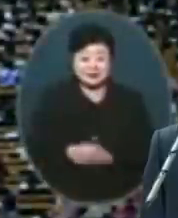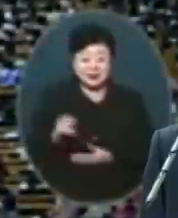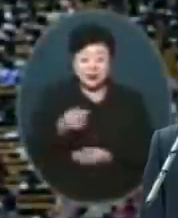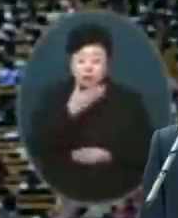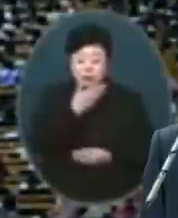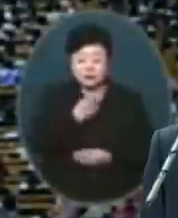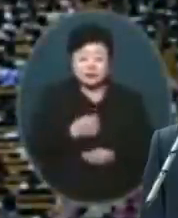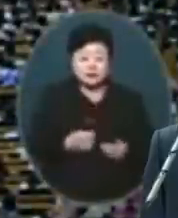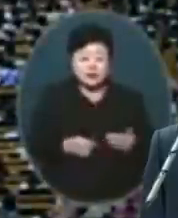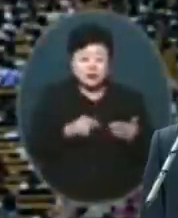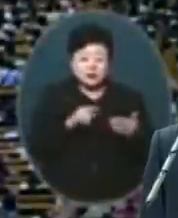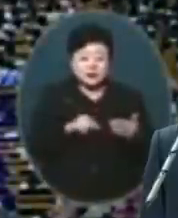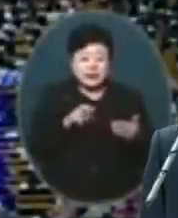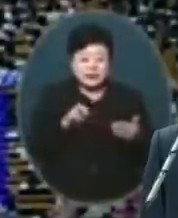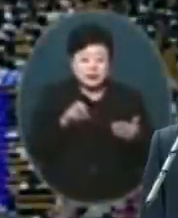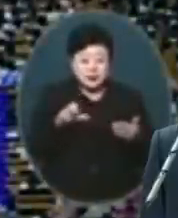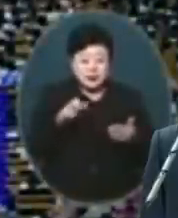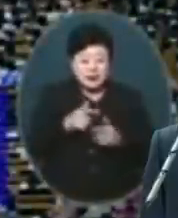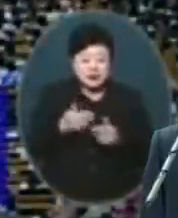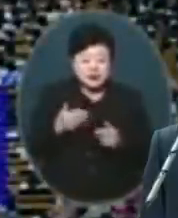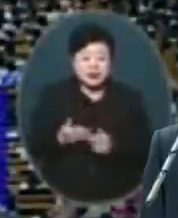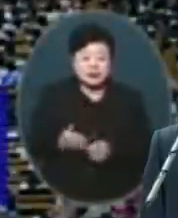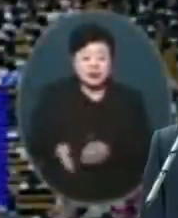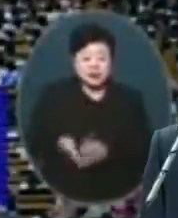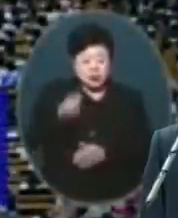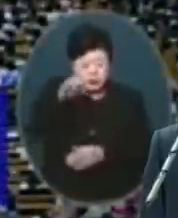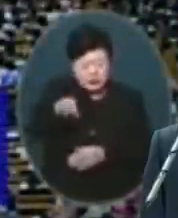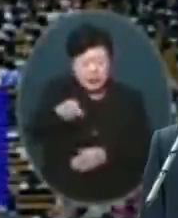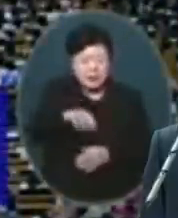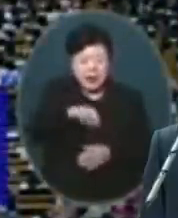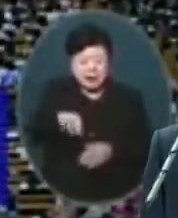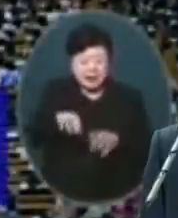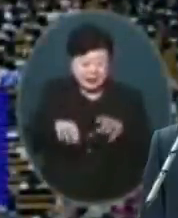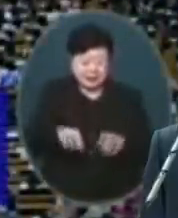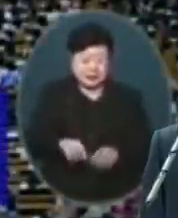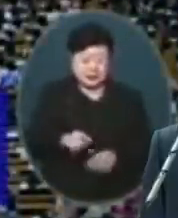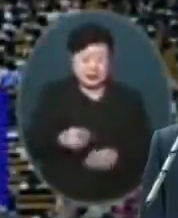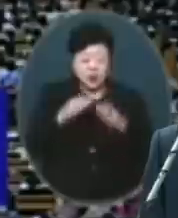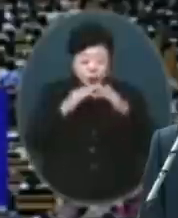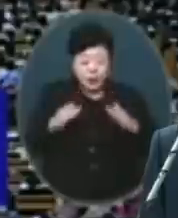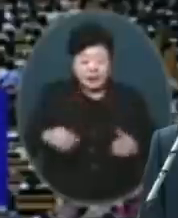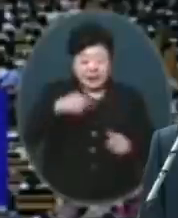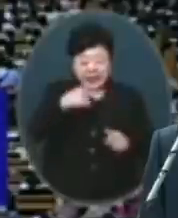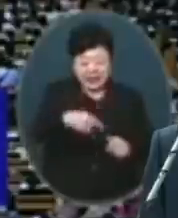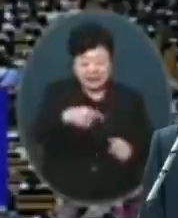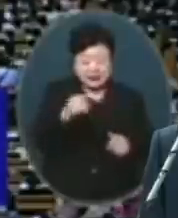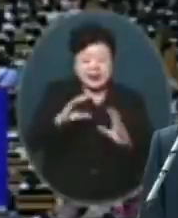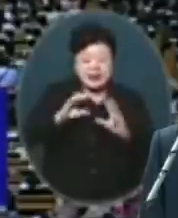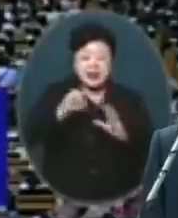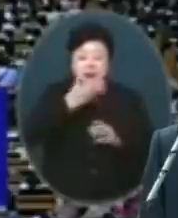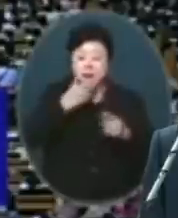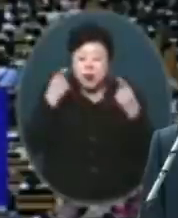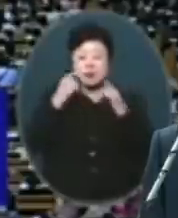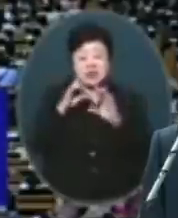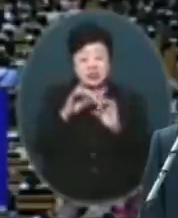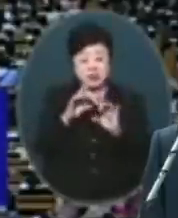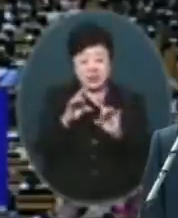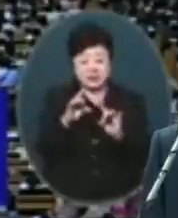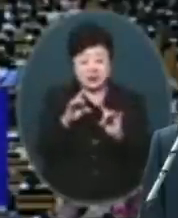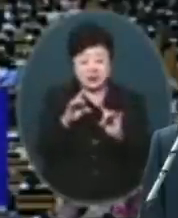마태복음 9장 35절에 예수께서 모든 도시와 마을에 두루 다니사 그들의 회당에서 가르치시며 천국 복음을